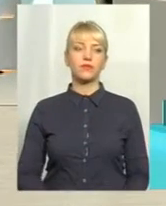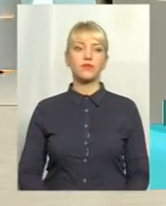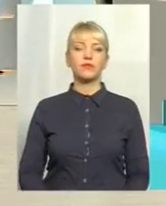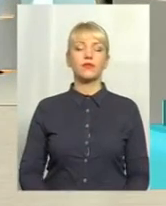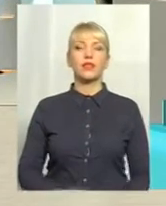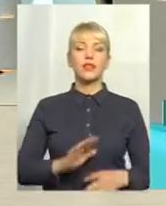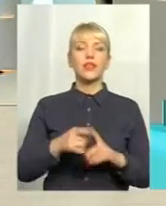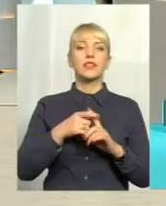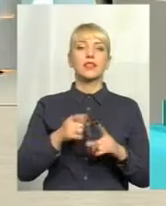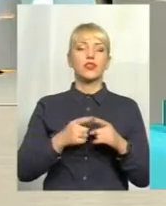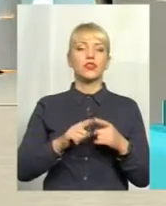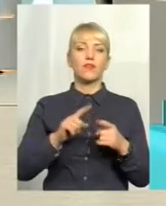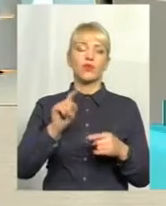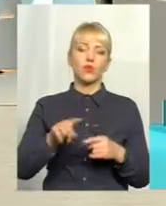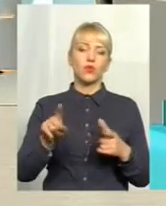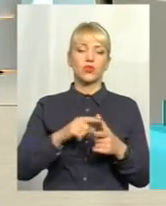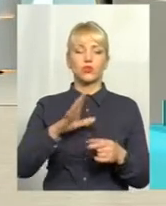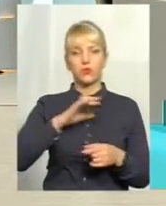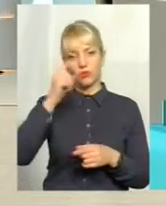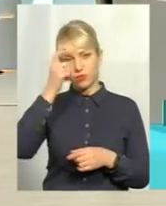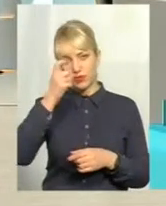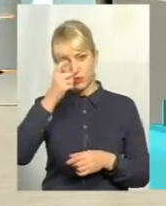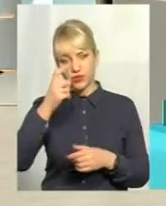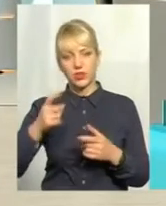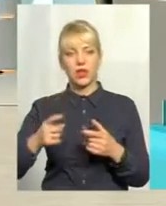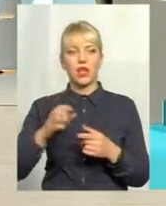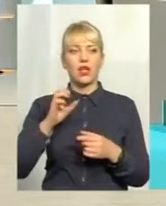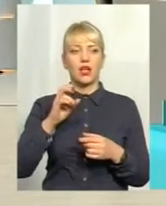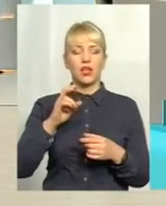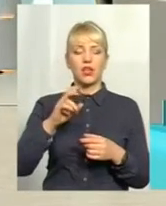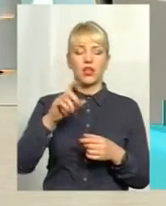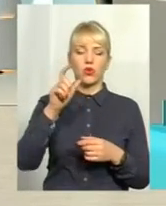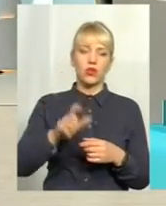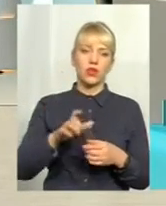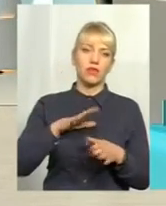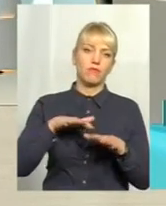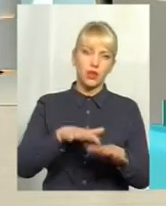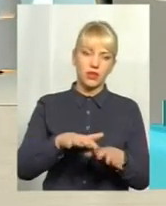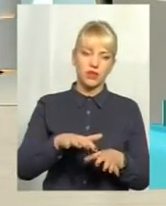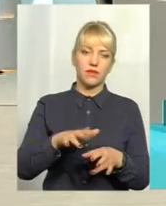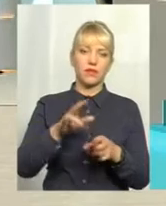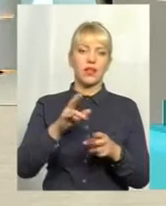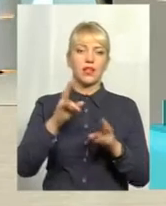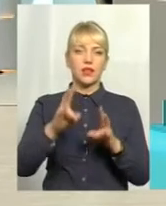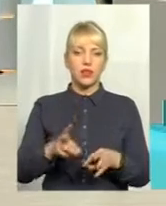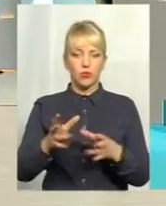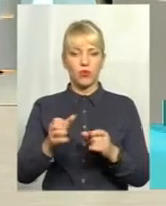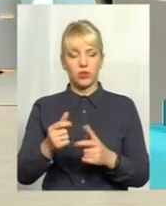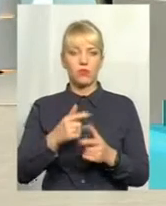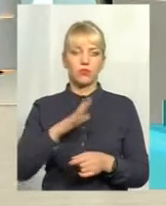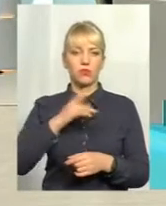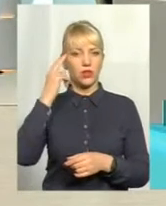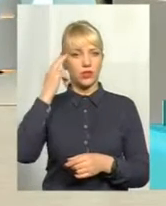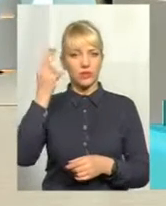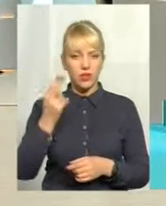незалежно від того, чи в стані алкогольної спіні впала і отримала травму, чи будучи тверезим, в